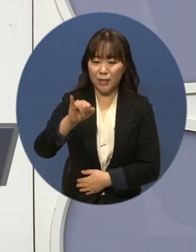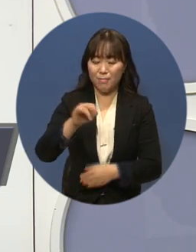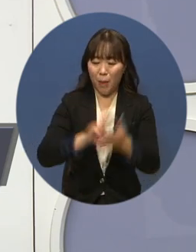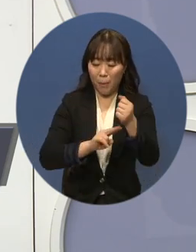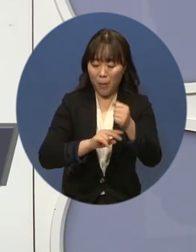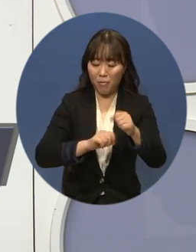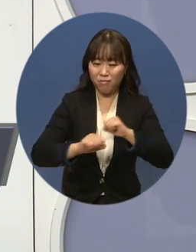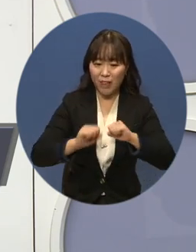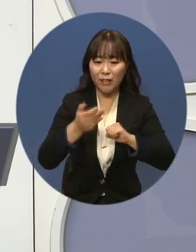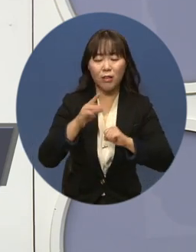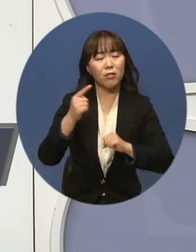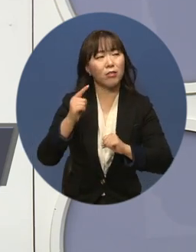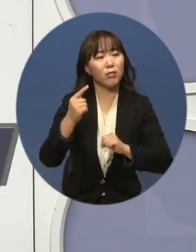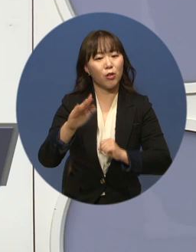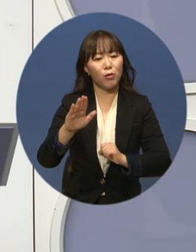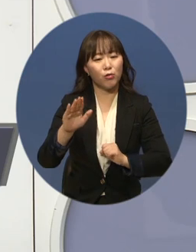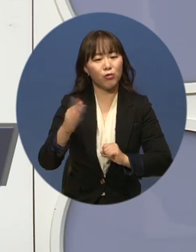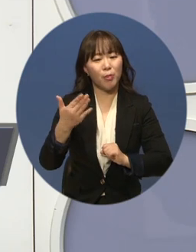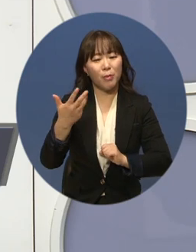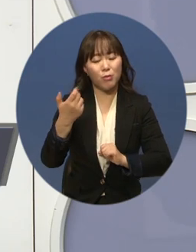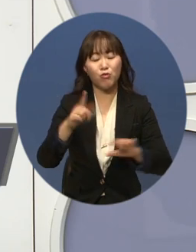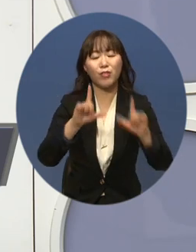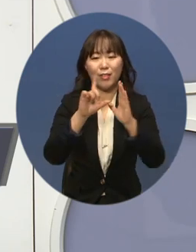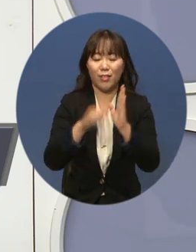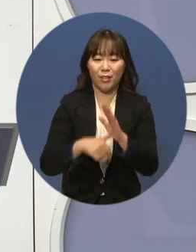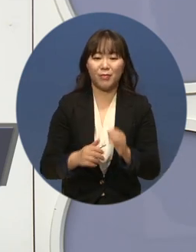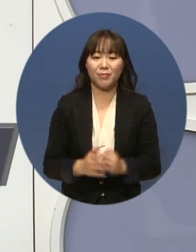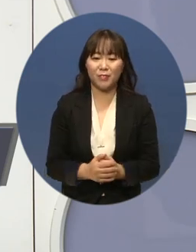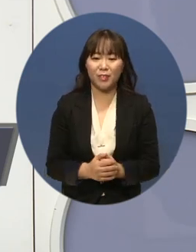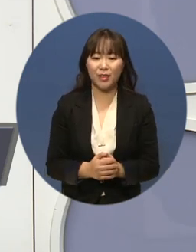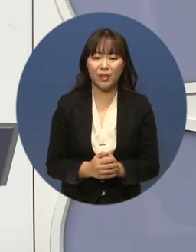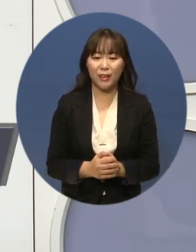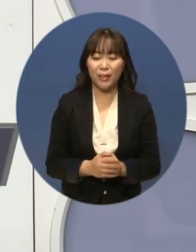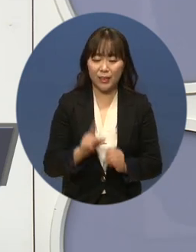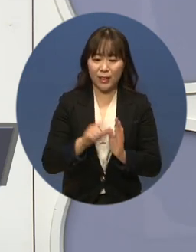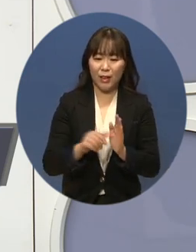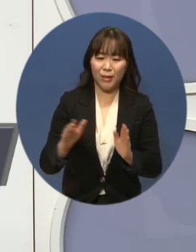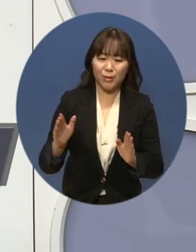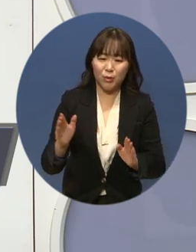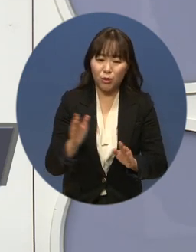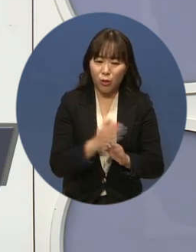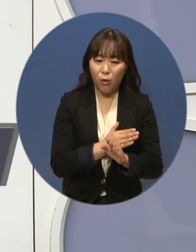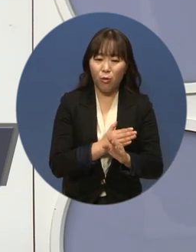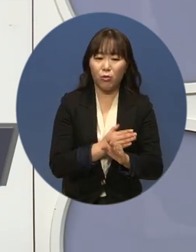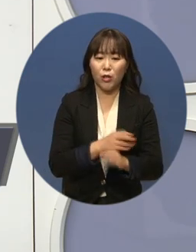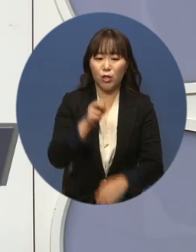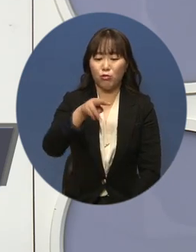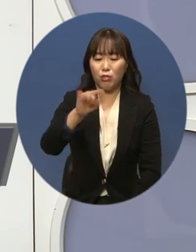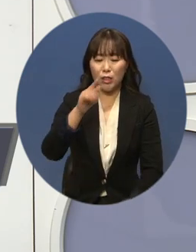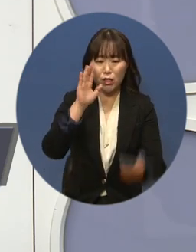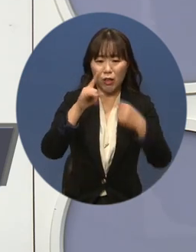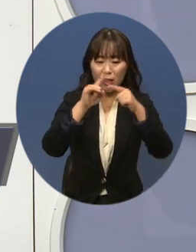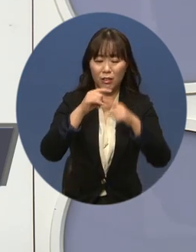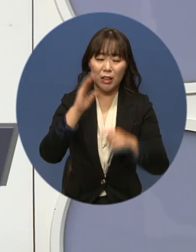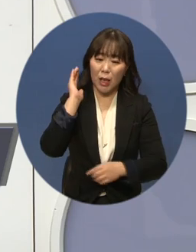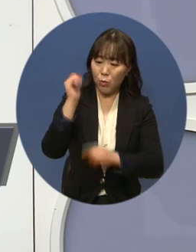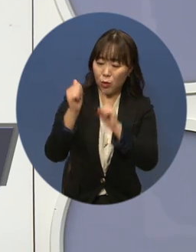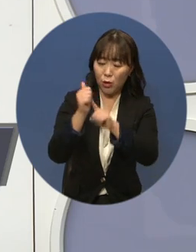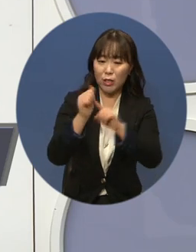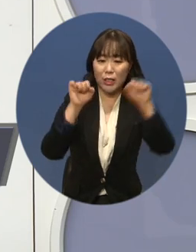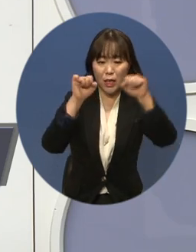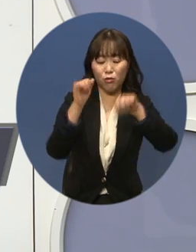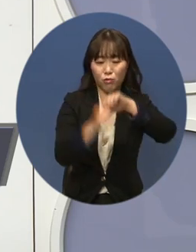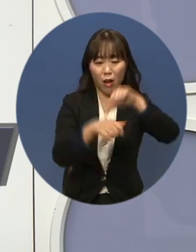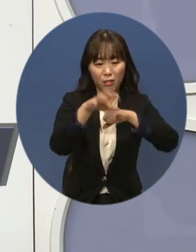이제 86년이었습니다. 그래서 86년은 근데 80년대부터 대통령을 유신 이후에 다 체육관에서 뽑게